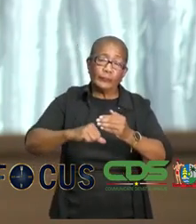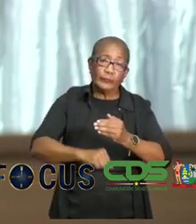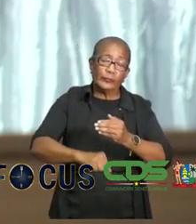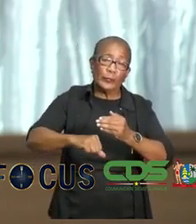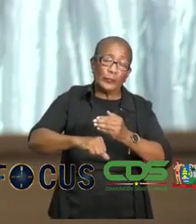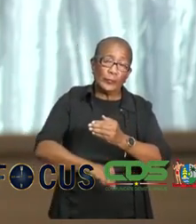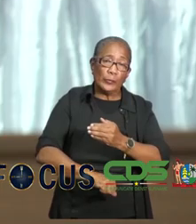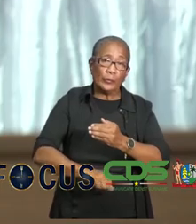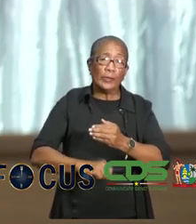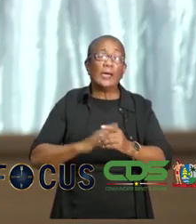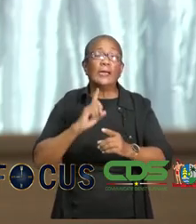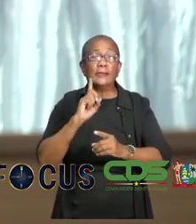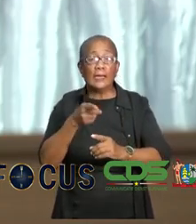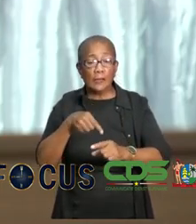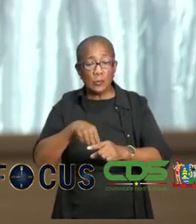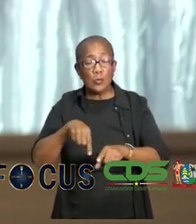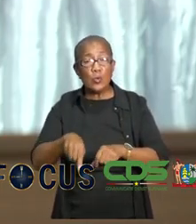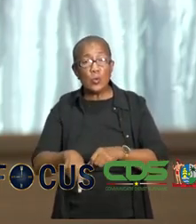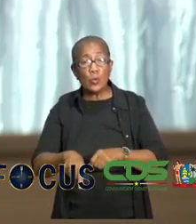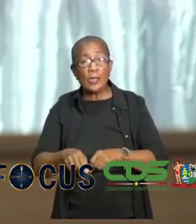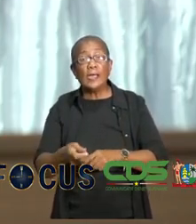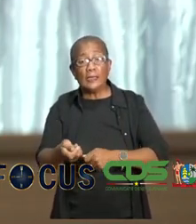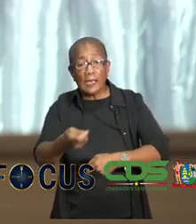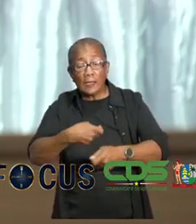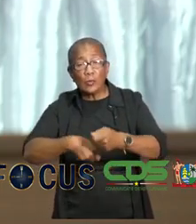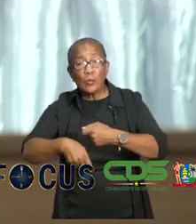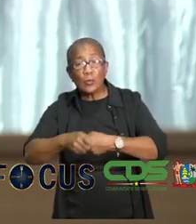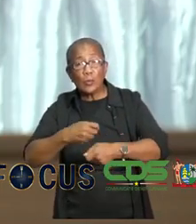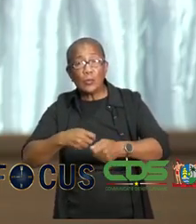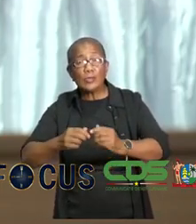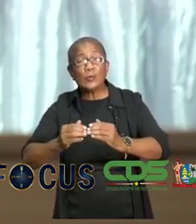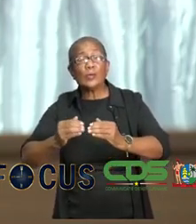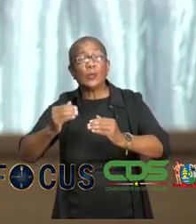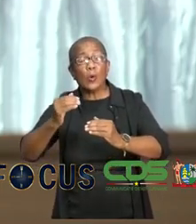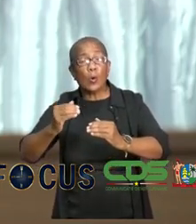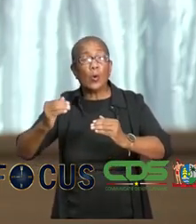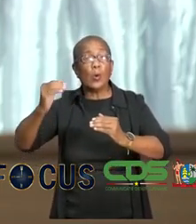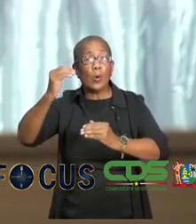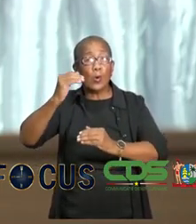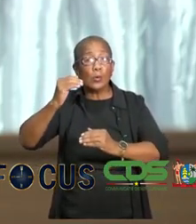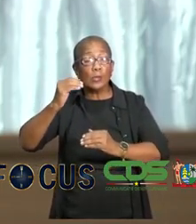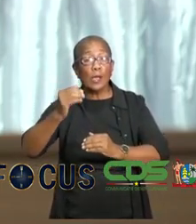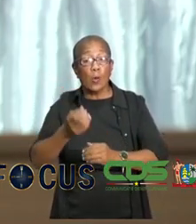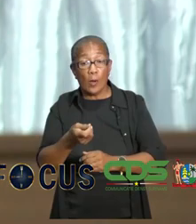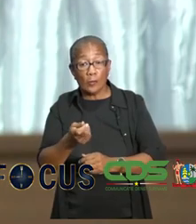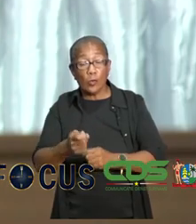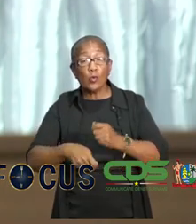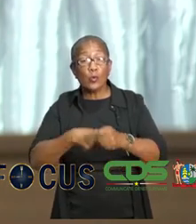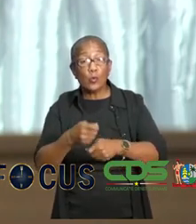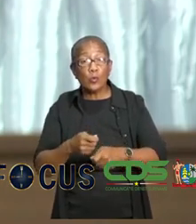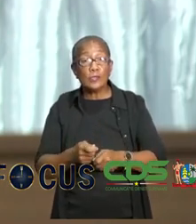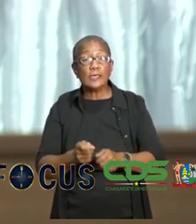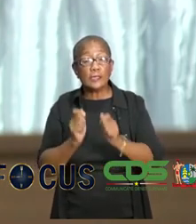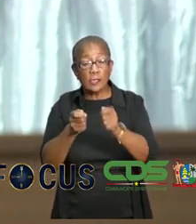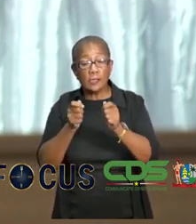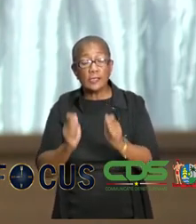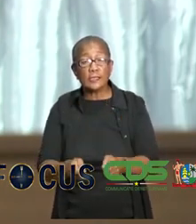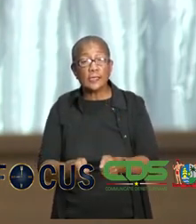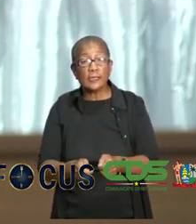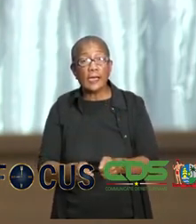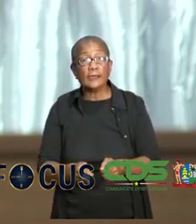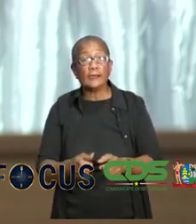Dat heeft gemaakt dat die koers is gaan lopen. Want nogmaals, de koers is een resultante van